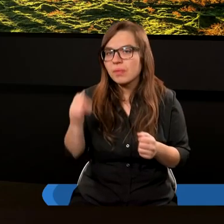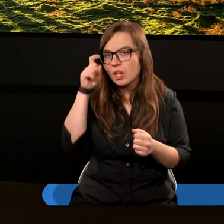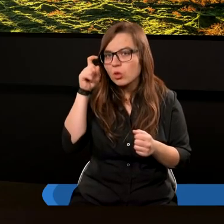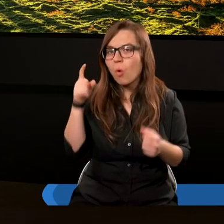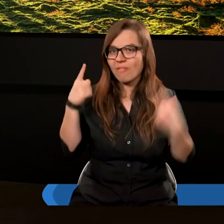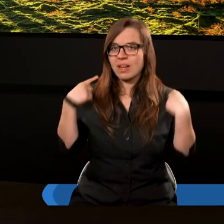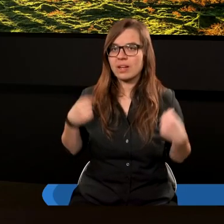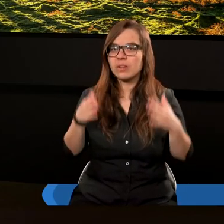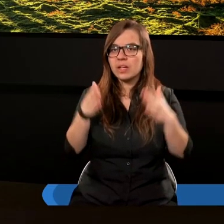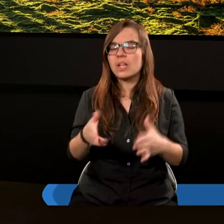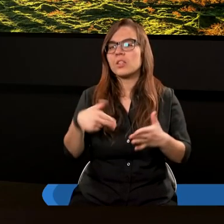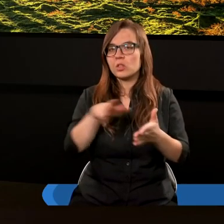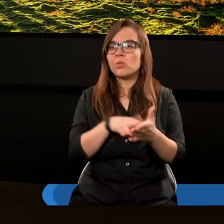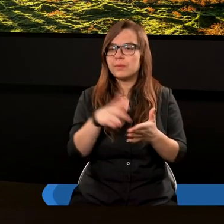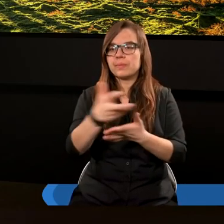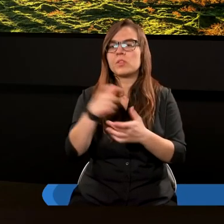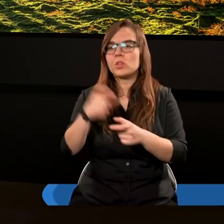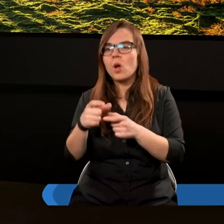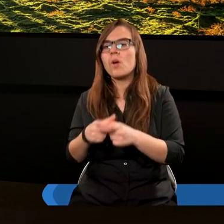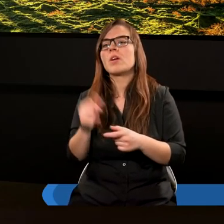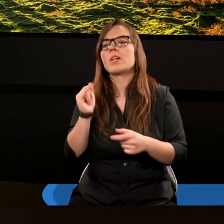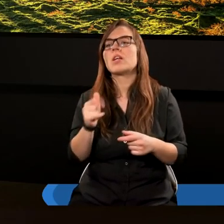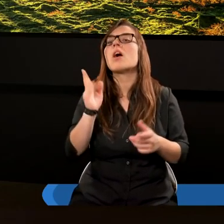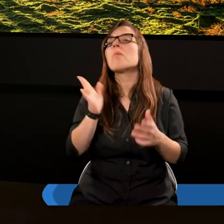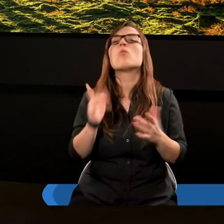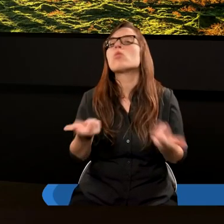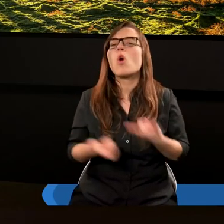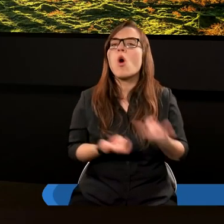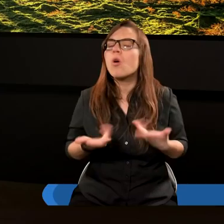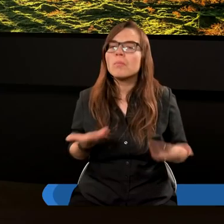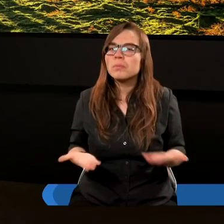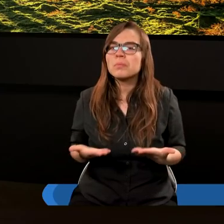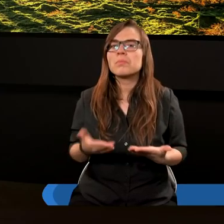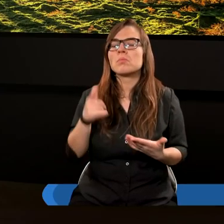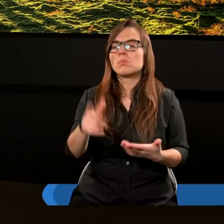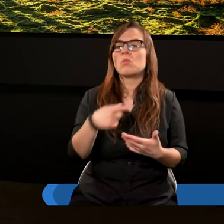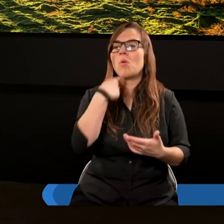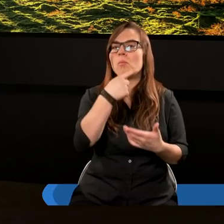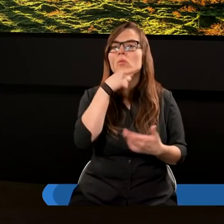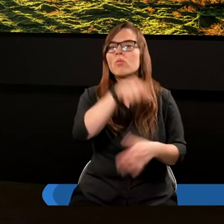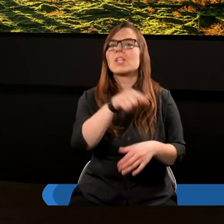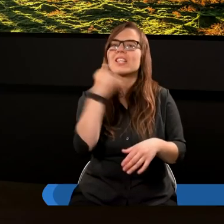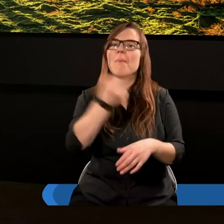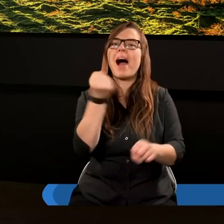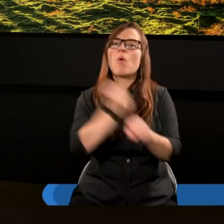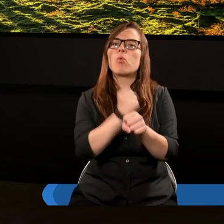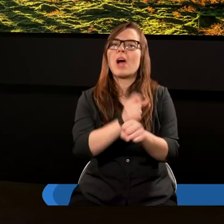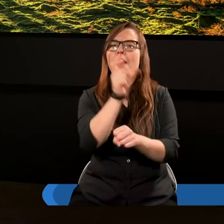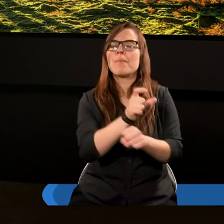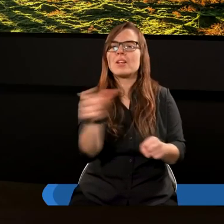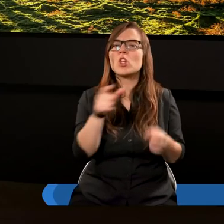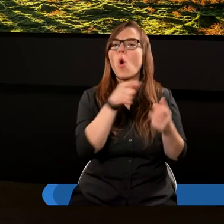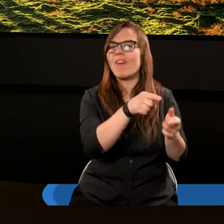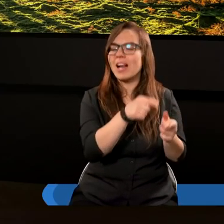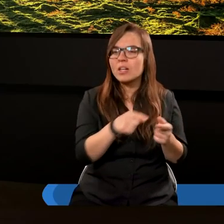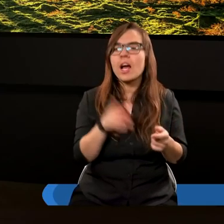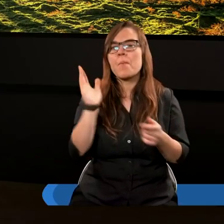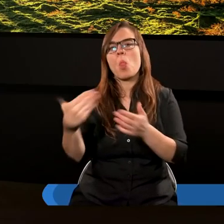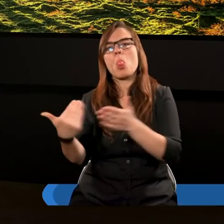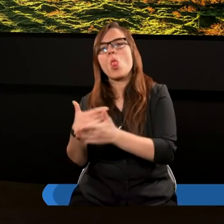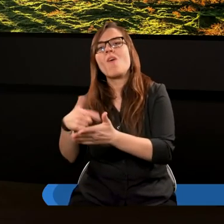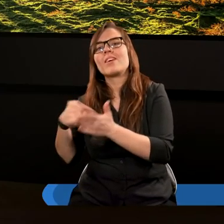zbierał w sabbat drzewo, nie wiedzą, co z nim robić, pytają Boga, Bóg mówił, kamienujcie go. A z drugiej strony mamy historię z